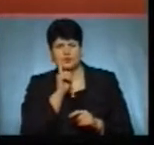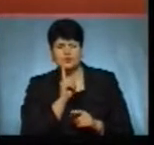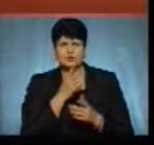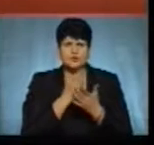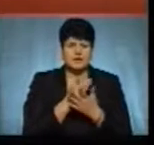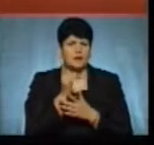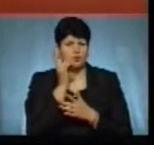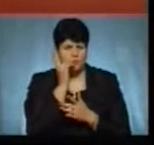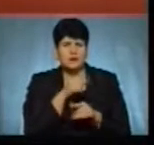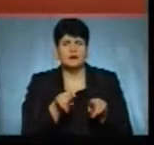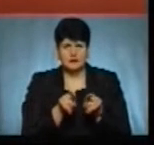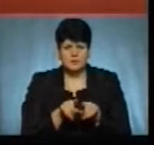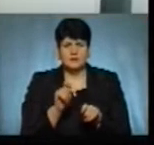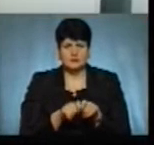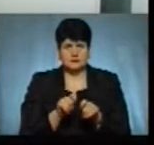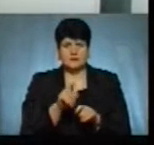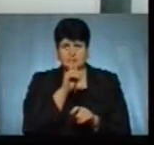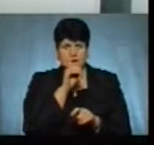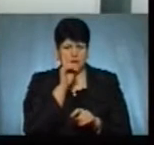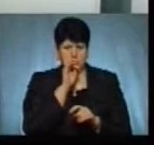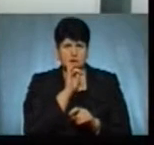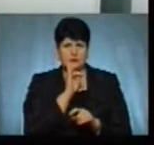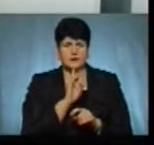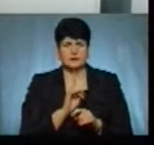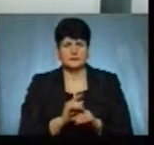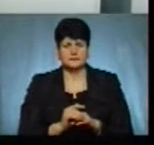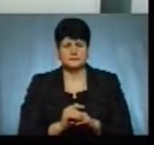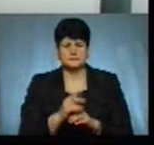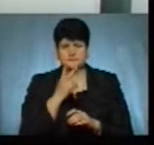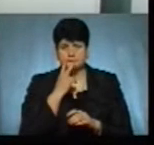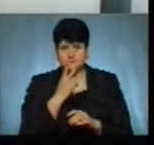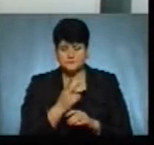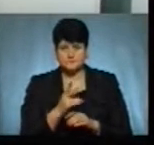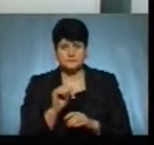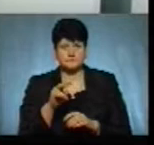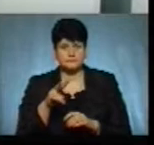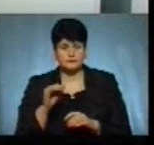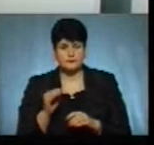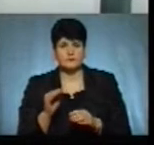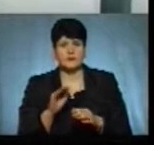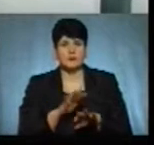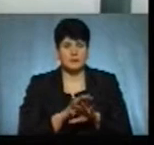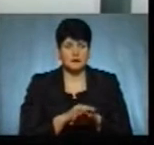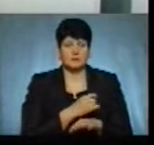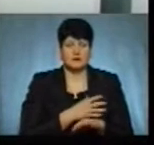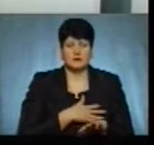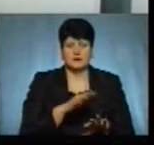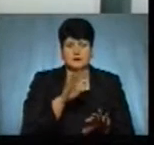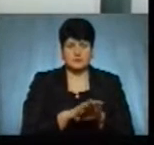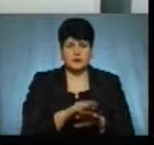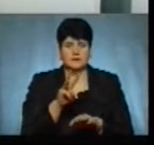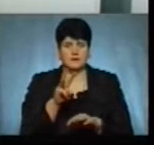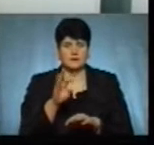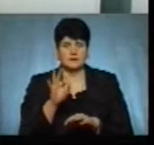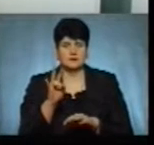мобільний банкінг, тому що це доволі зручно. В сюжеті ми бачили, що Альфа-банк, Приватбанк і Монобанк – це ті банки, які вже в